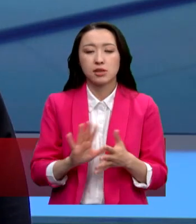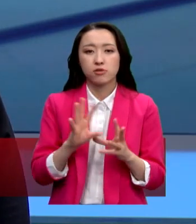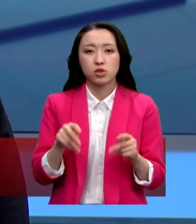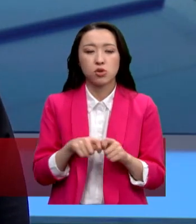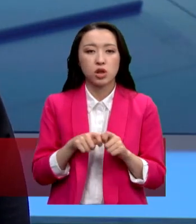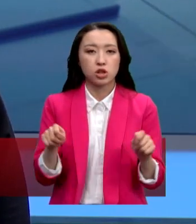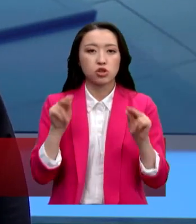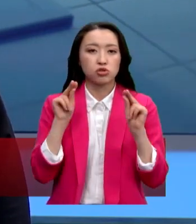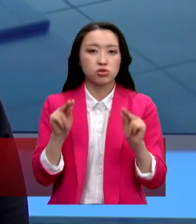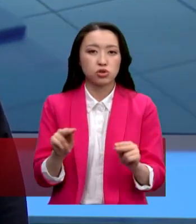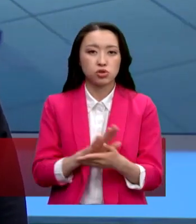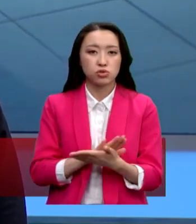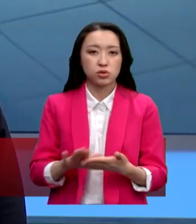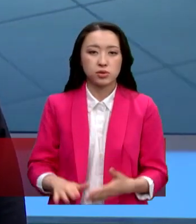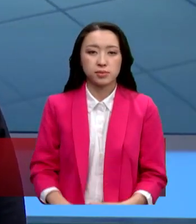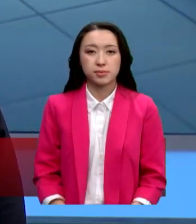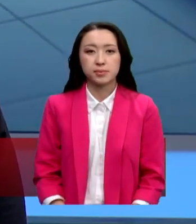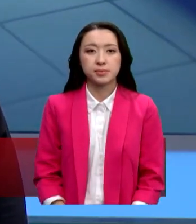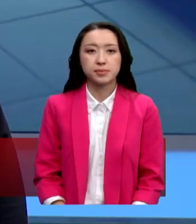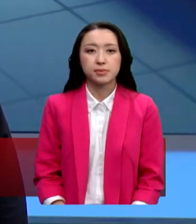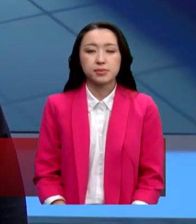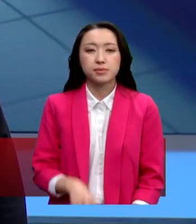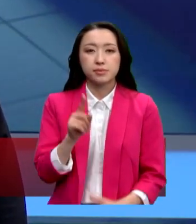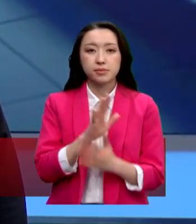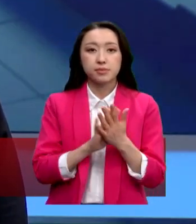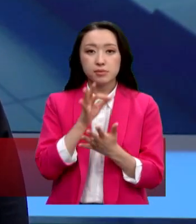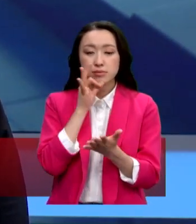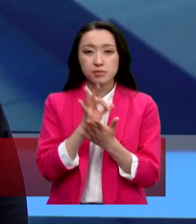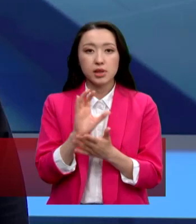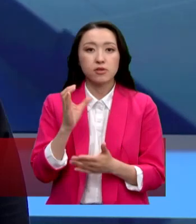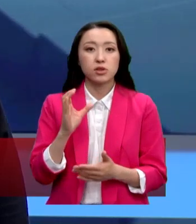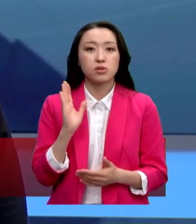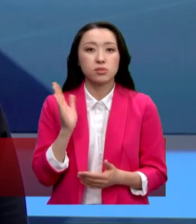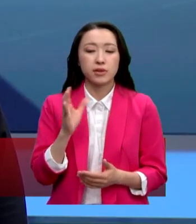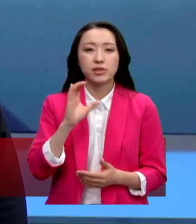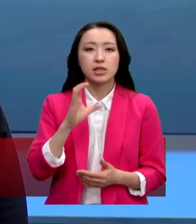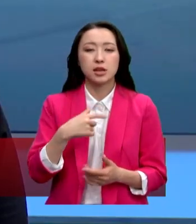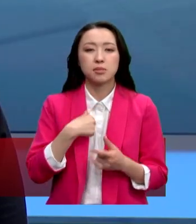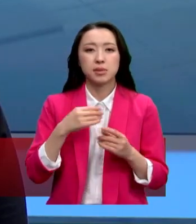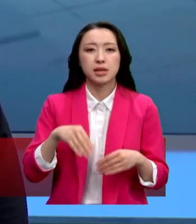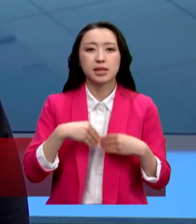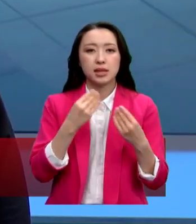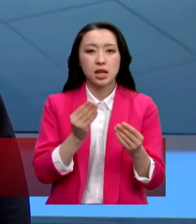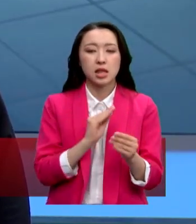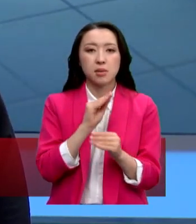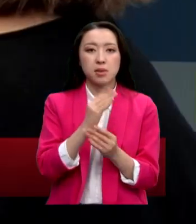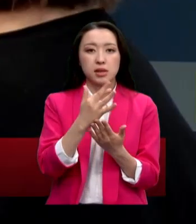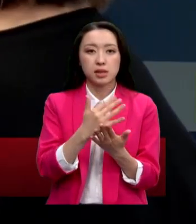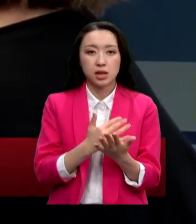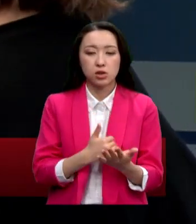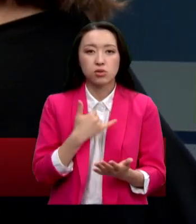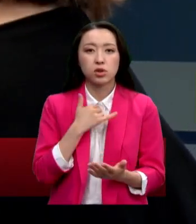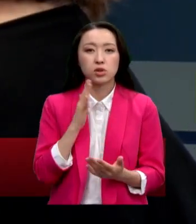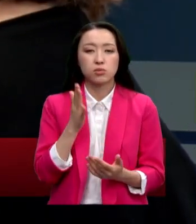открытую, все в честную, все в чистую. Ну, вы сказали, что ответ будет буквально в среду. Это осталось... Нет, в среду мы дадим дополнительные данные. У нас будет